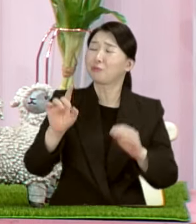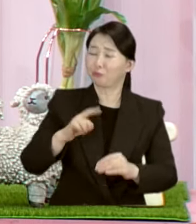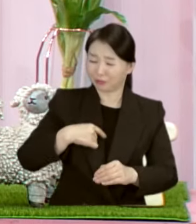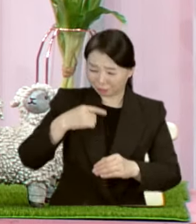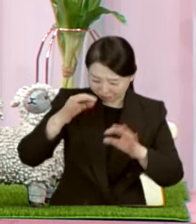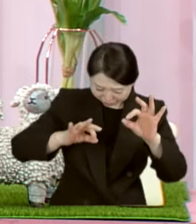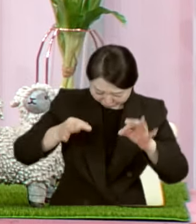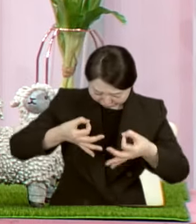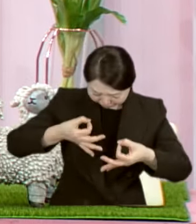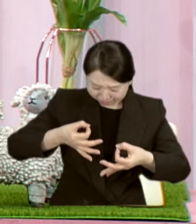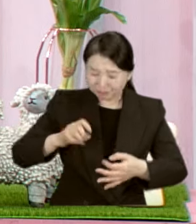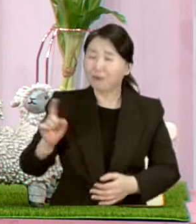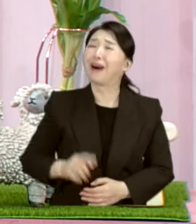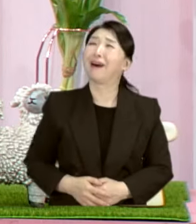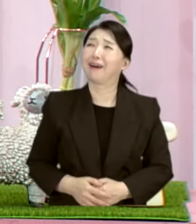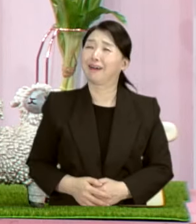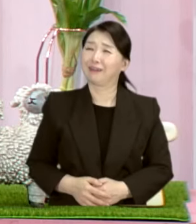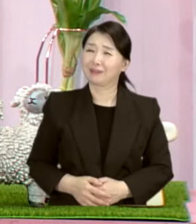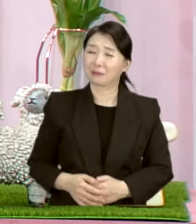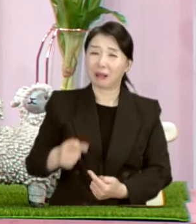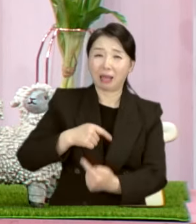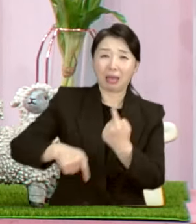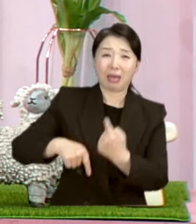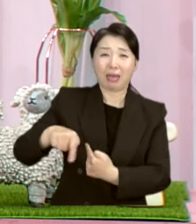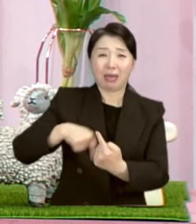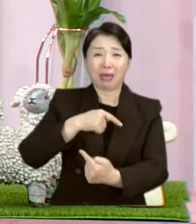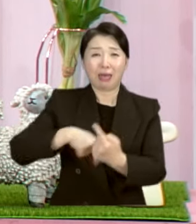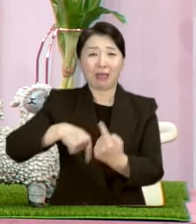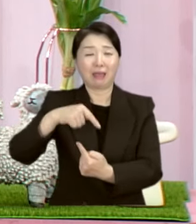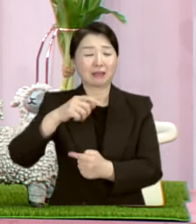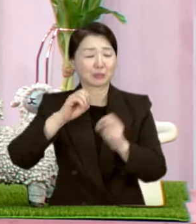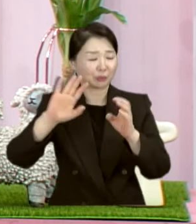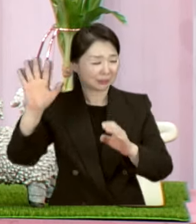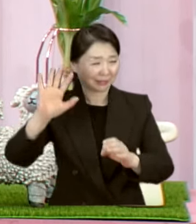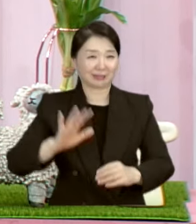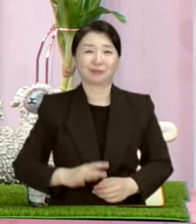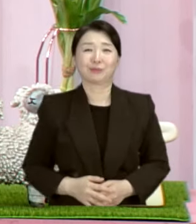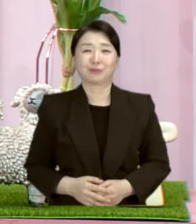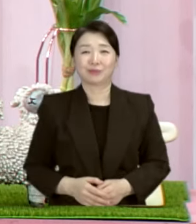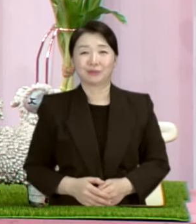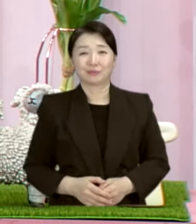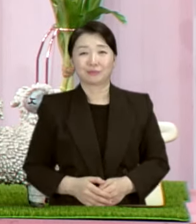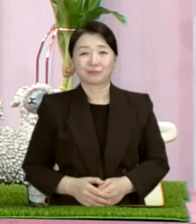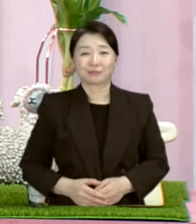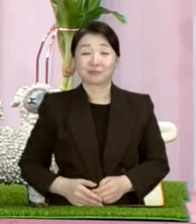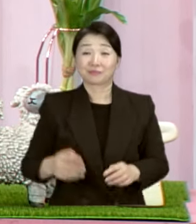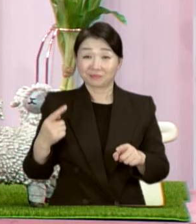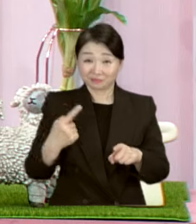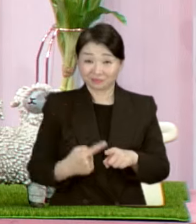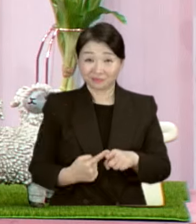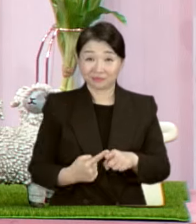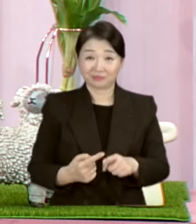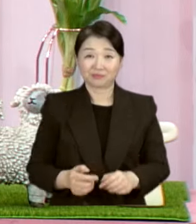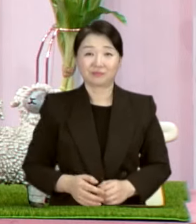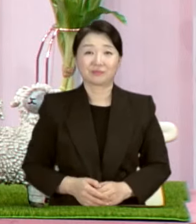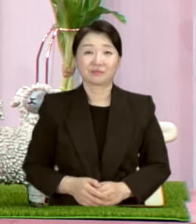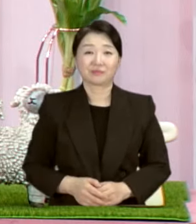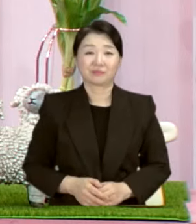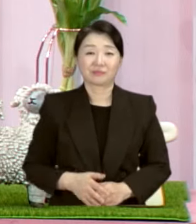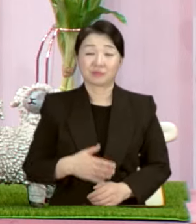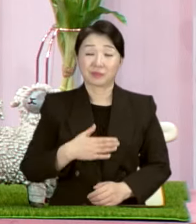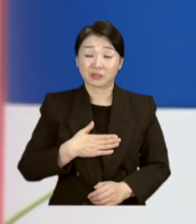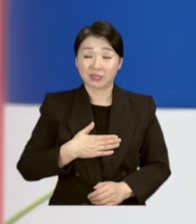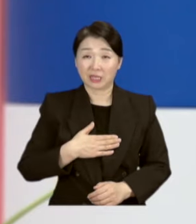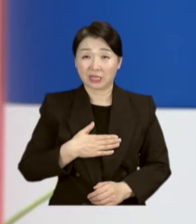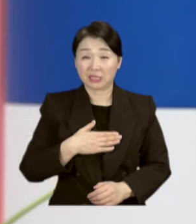지금 내 꼬라지가 이런데. 막 이런저런 핑계를 대면서 전도를 피하곤 했습니다. 예. 근데 그러다가